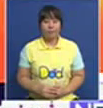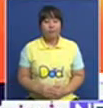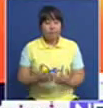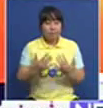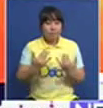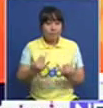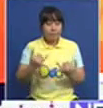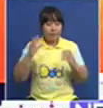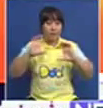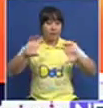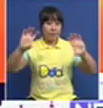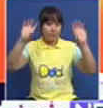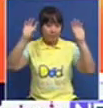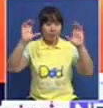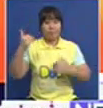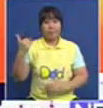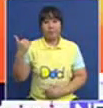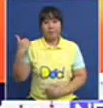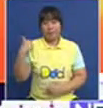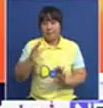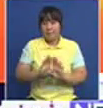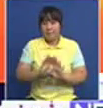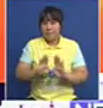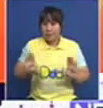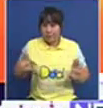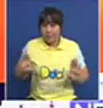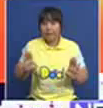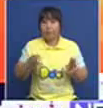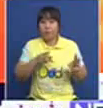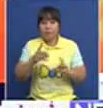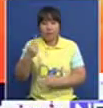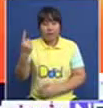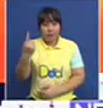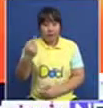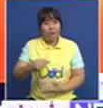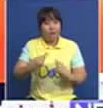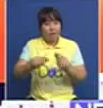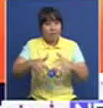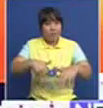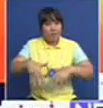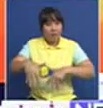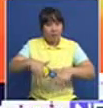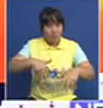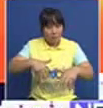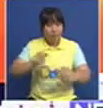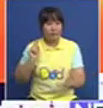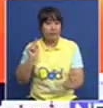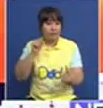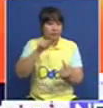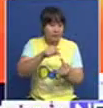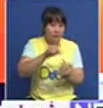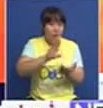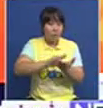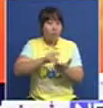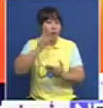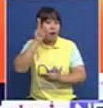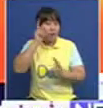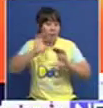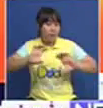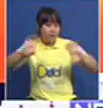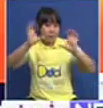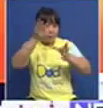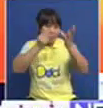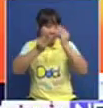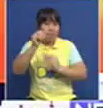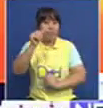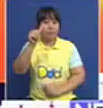ค่ะแล้ววันนี้ทางรัฐบาลเองก็ได้มีการเปิดตัวอีกหนึ่งช่องทางนะคะที่จะทำให้พี่น้องประชาชนสามารถที่จะเข้าถึงข้อมูลข่าวสารของทางรัฐบาลด้วยนะค